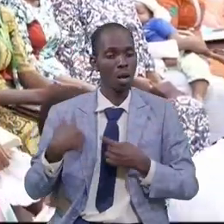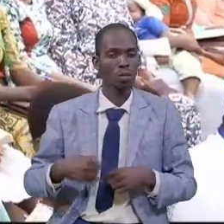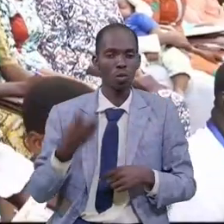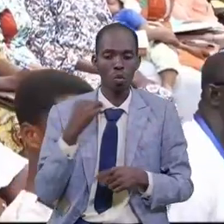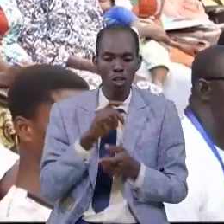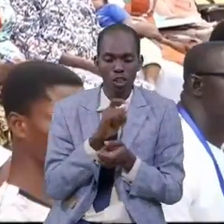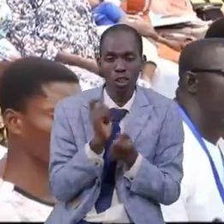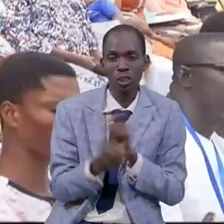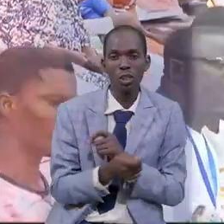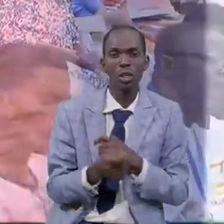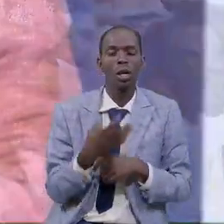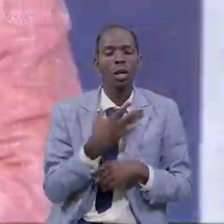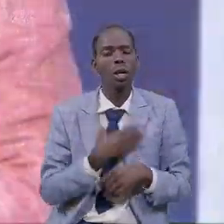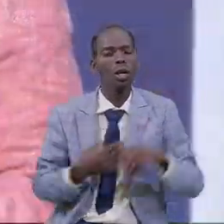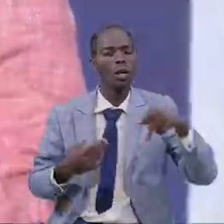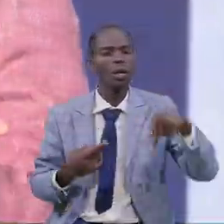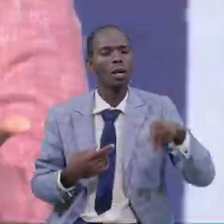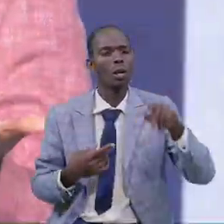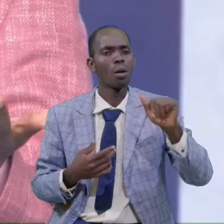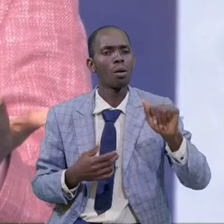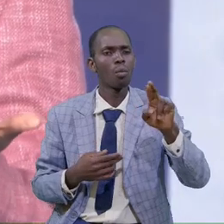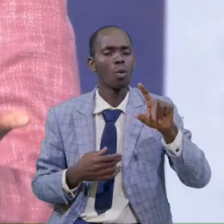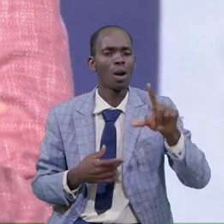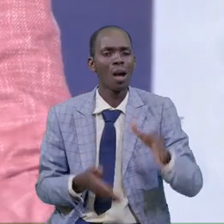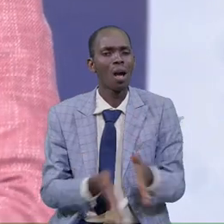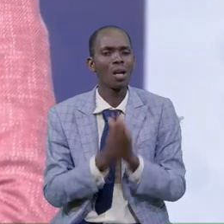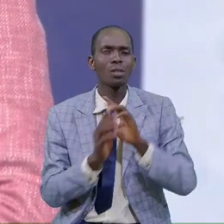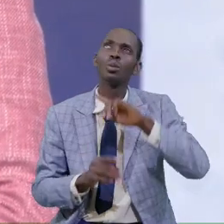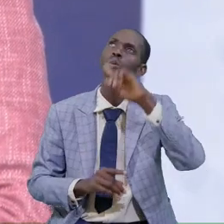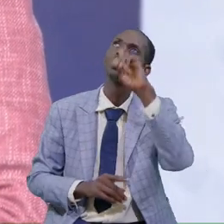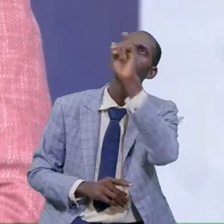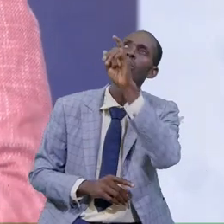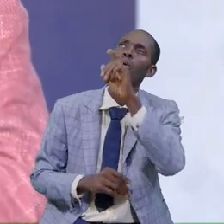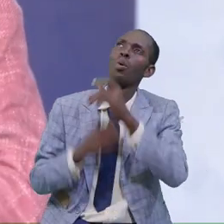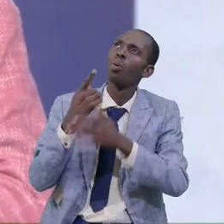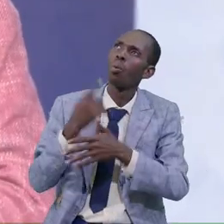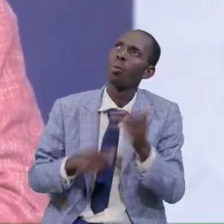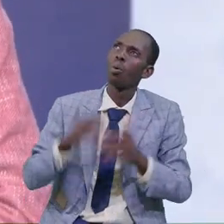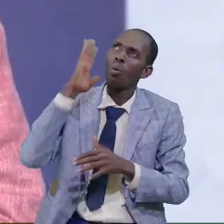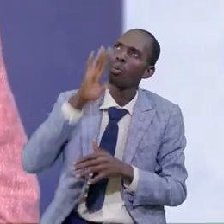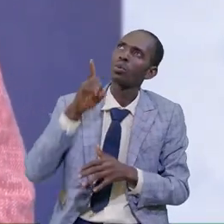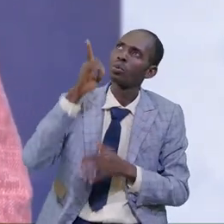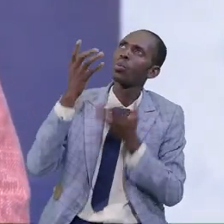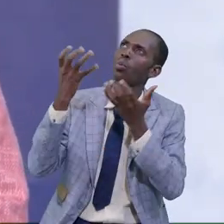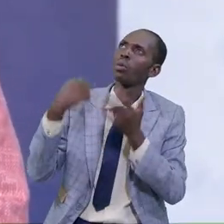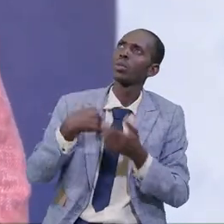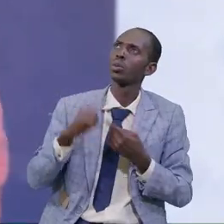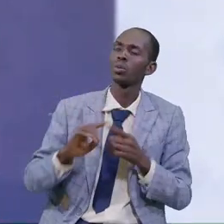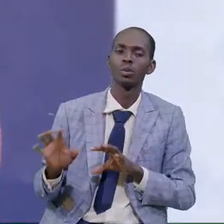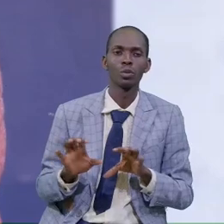pouvait poser la question que veux-tu que je fasse, Seigneur? Il a été